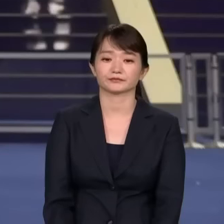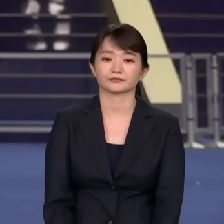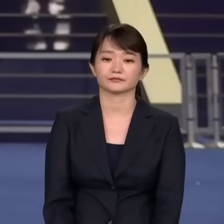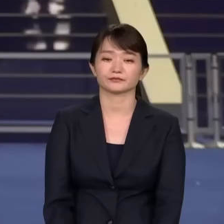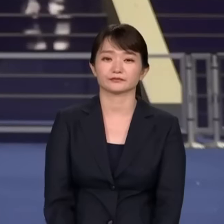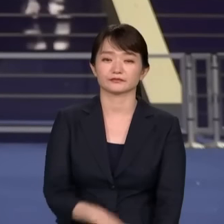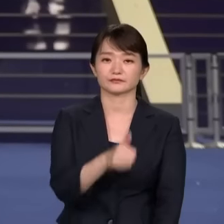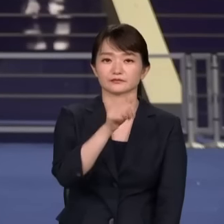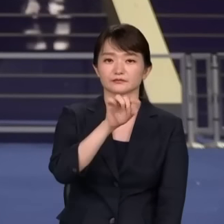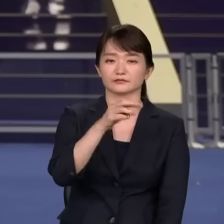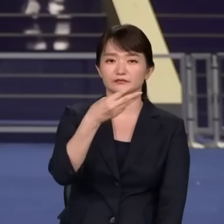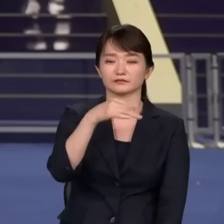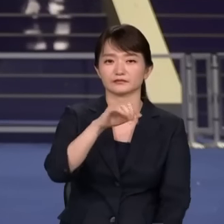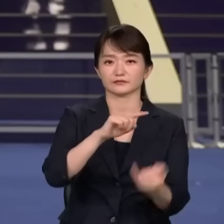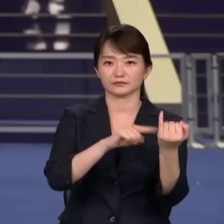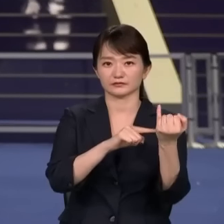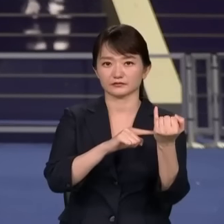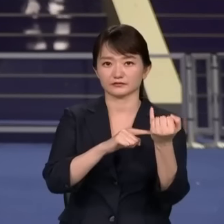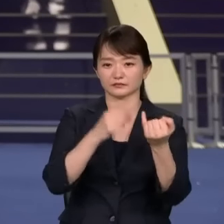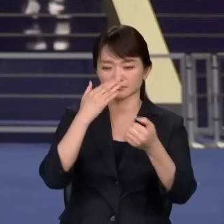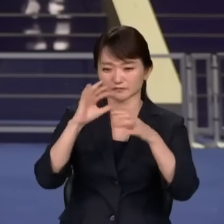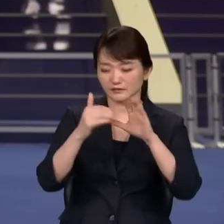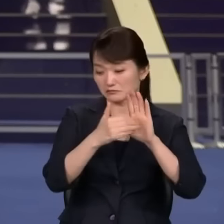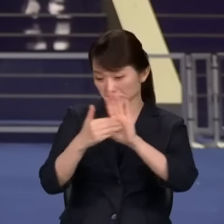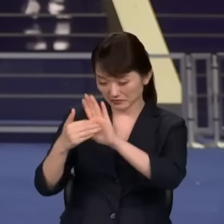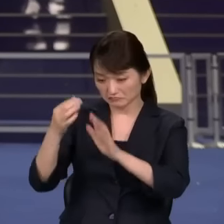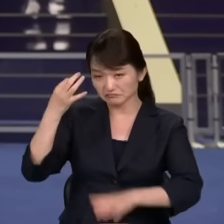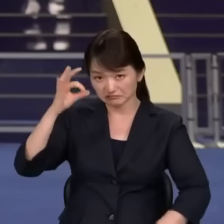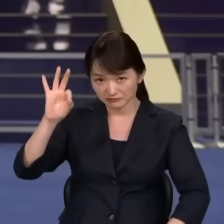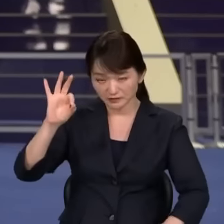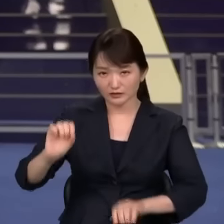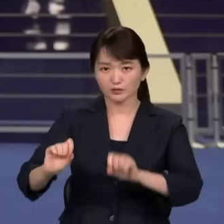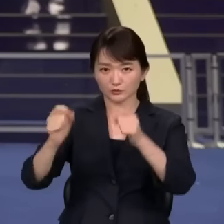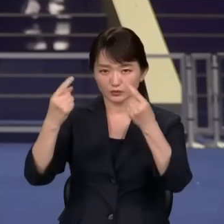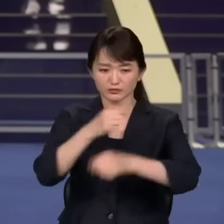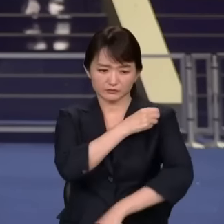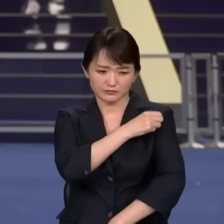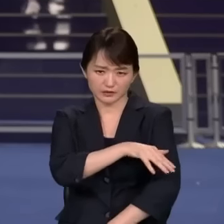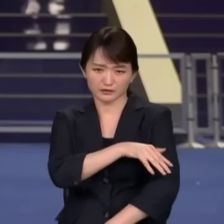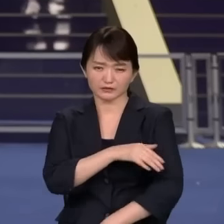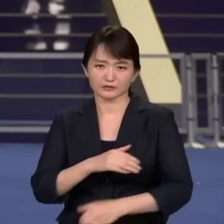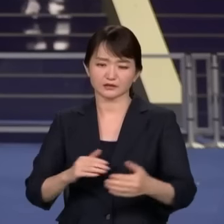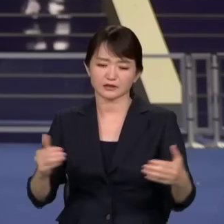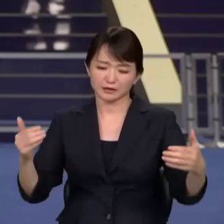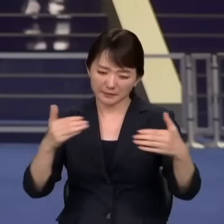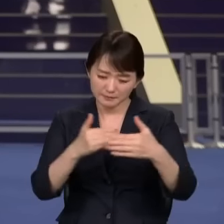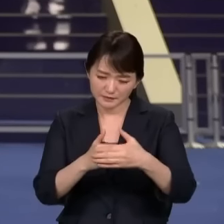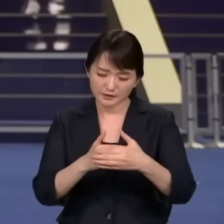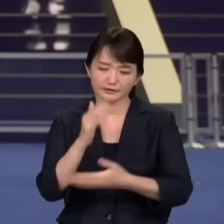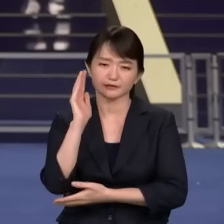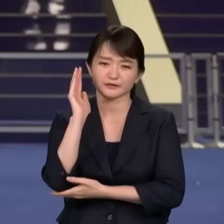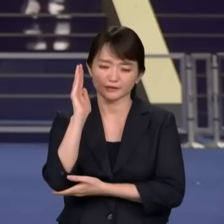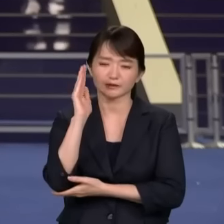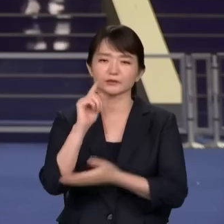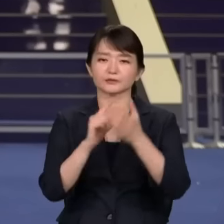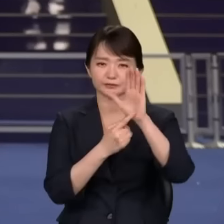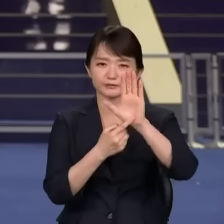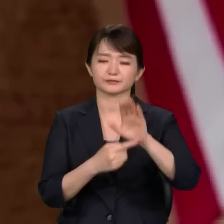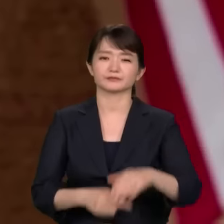네, 해리스는 이스라엘의 방어권을 인정하면서도 동시에 팔레스타인을 품어내는 메시지를 냈습니다. 직접 들어보시죠.